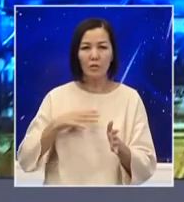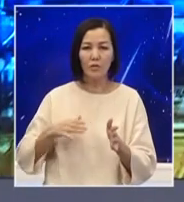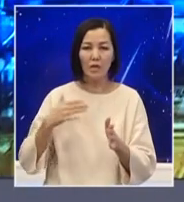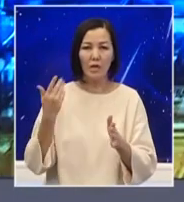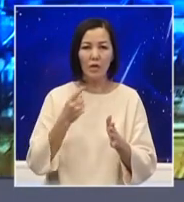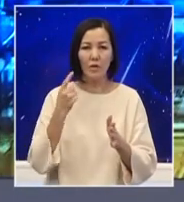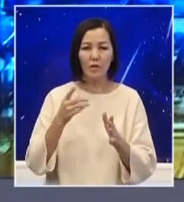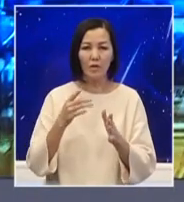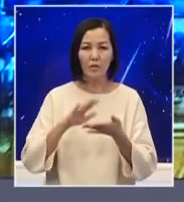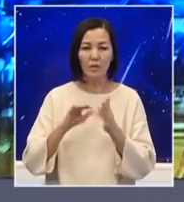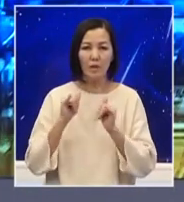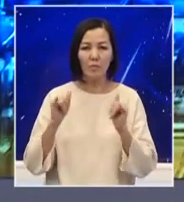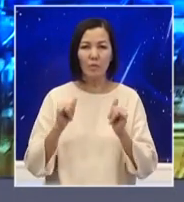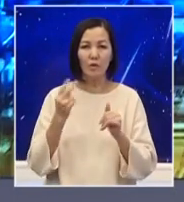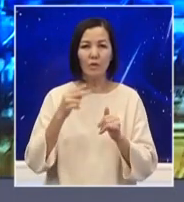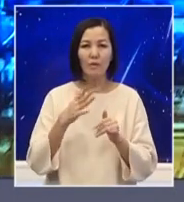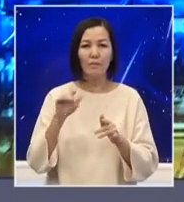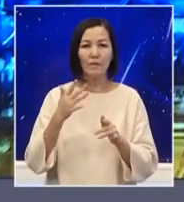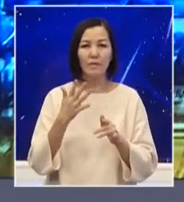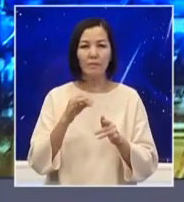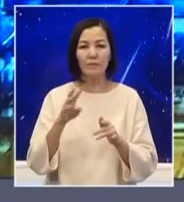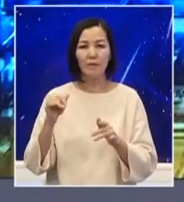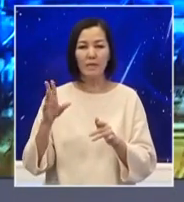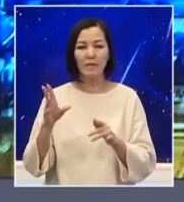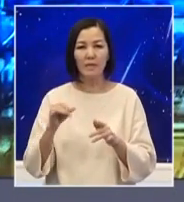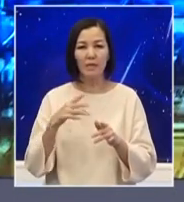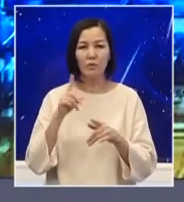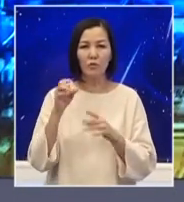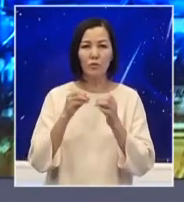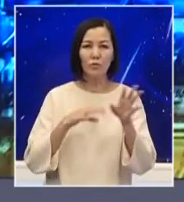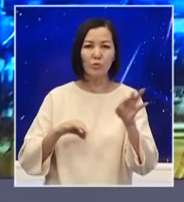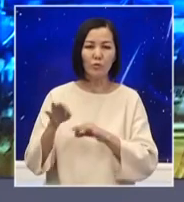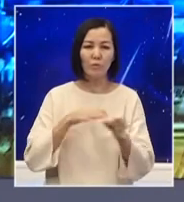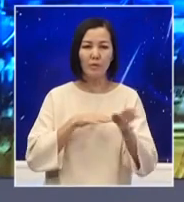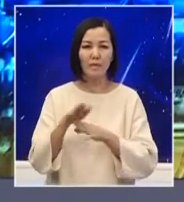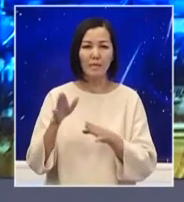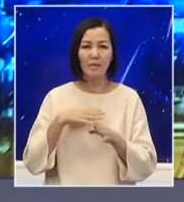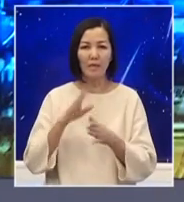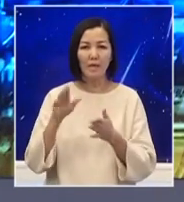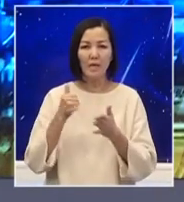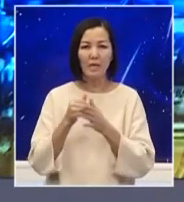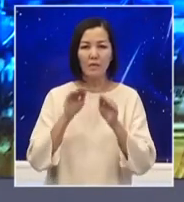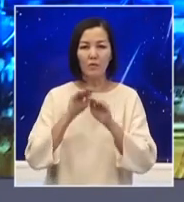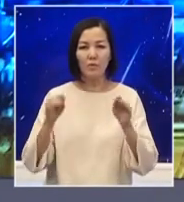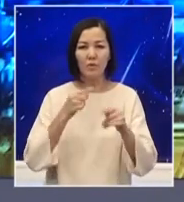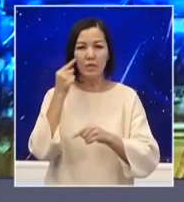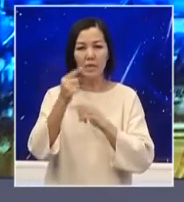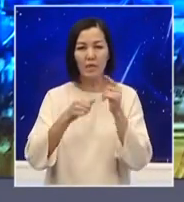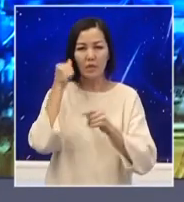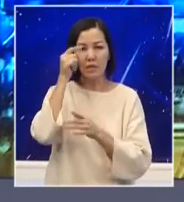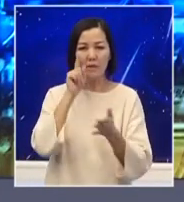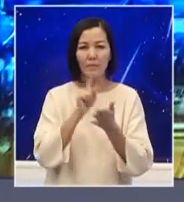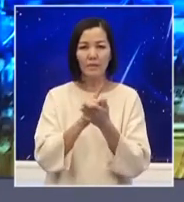экономикалық дамуына 25,5 миллиард теңге қарастырылып, 113 жоба іске асырылып жатыр. Негізгі көрсеткішпен келер жылға